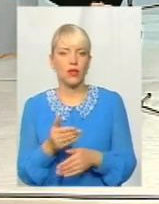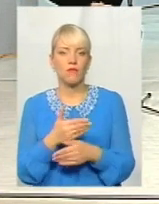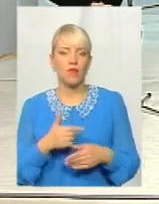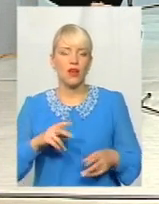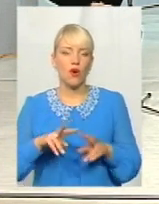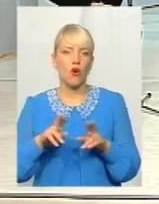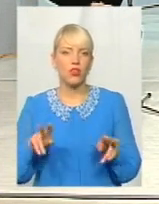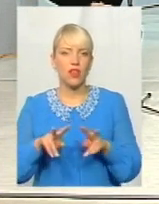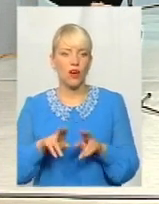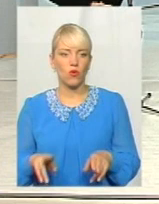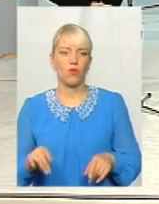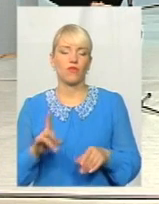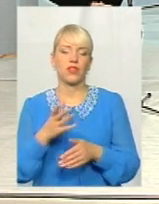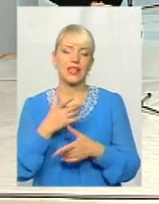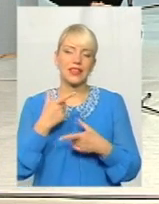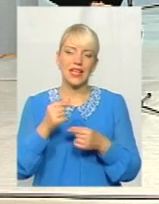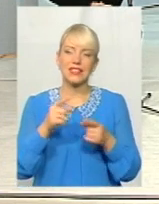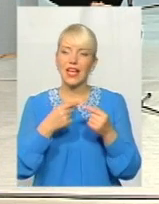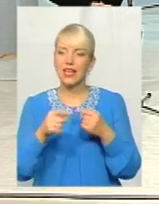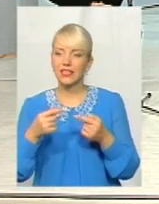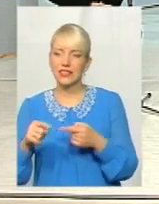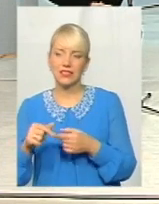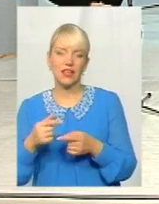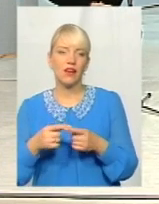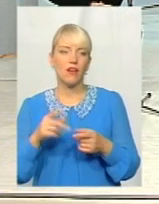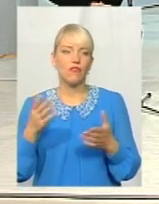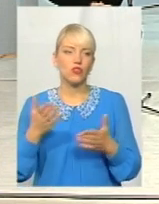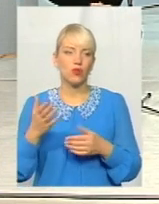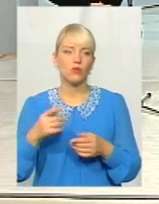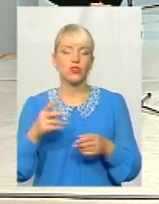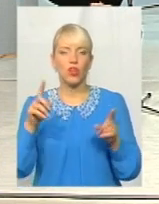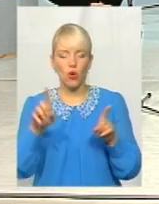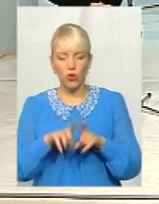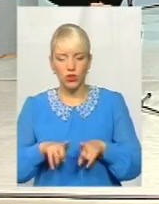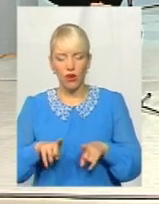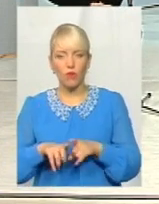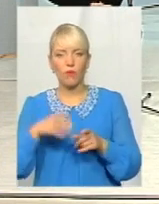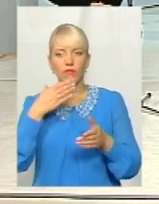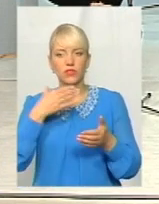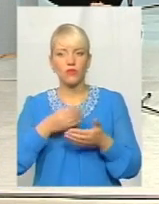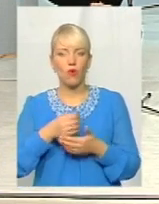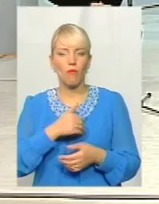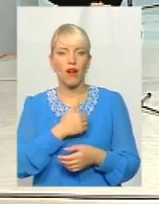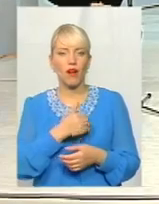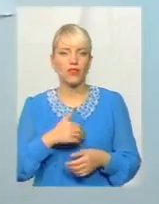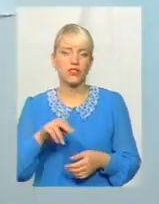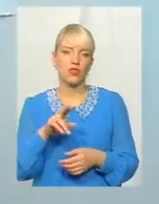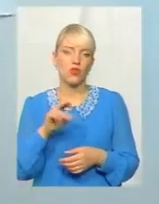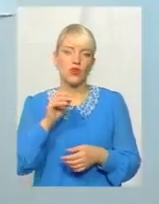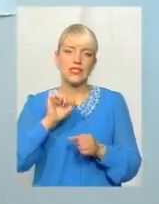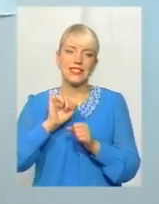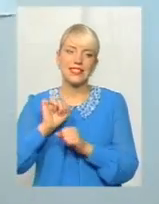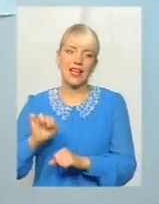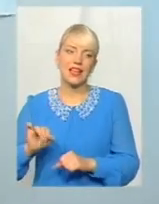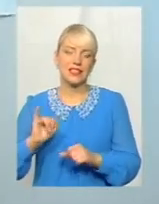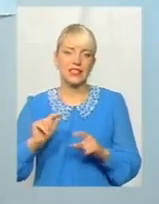ми десь різні в чомусь, але однакові в своєму прагненні до красивого, до захисту, до збереження своєї